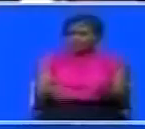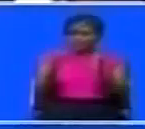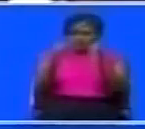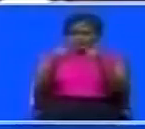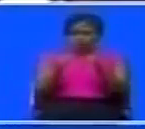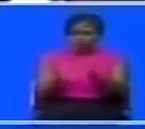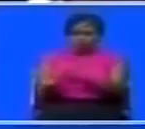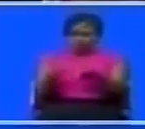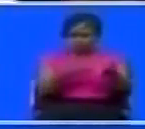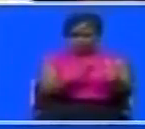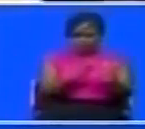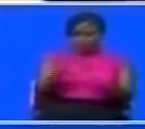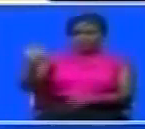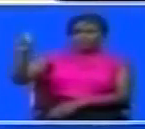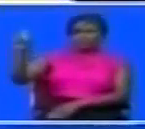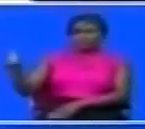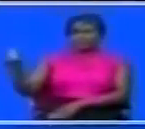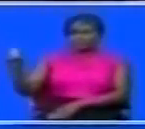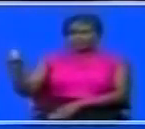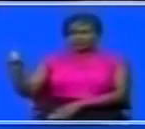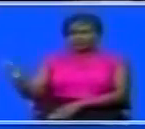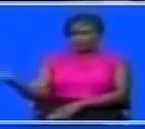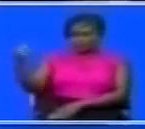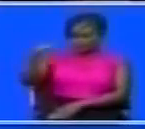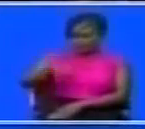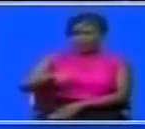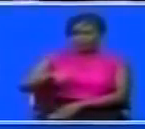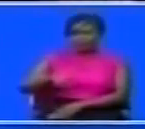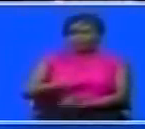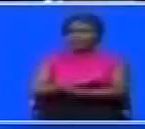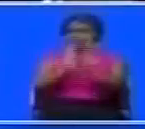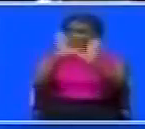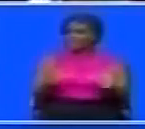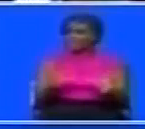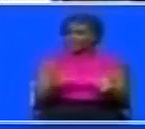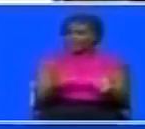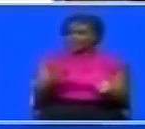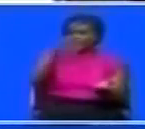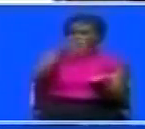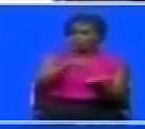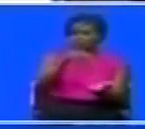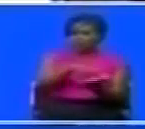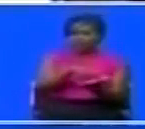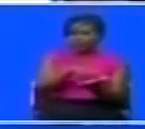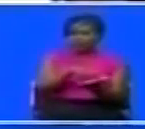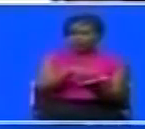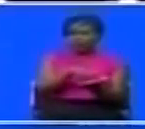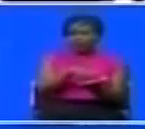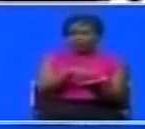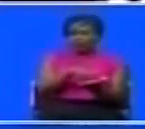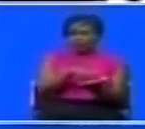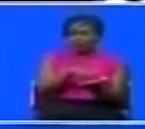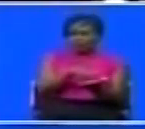an opportunity for the County Executive to clarify any issue that they do not have opportunity to clarify during the audit